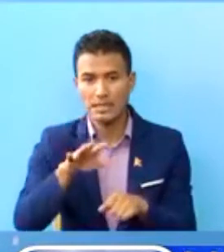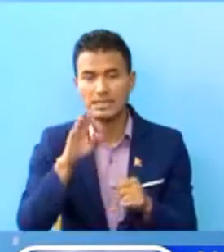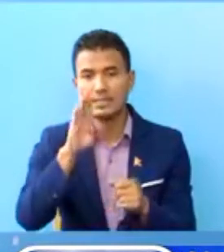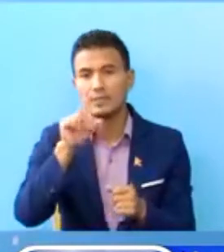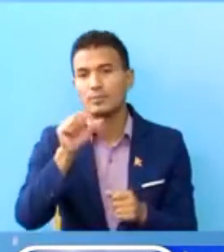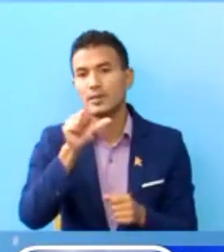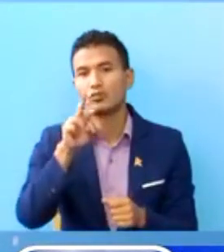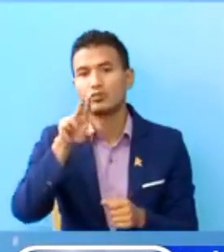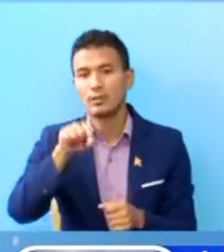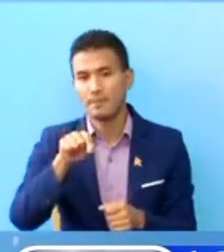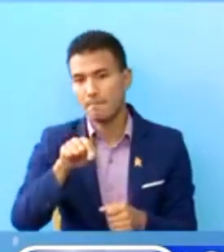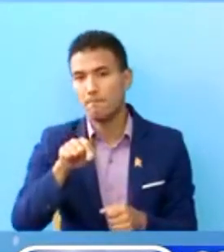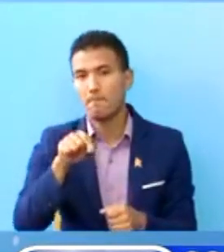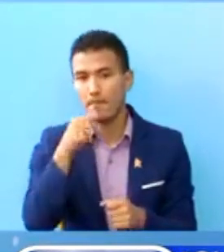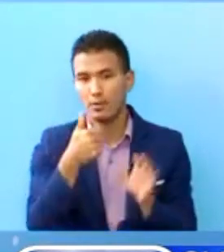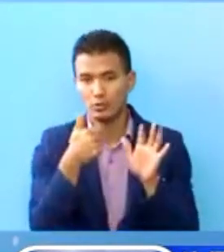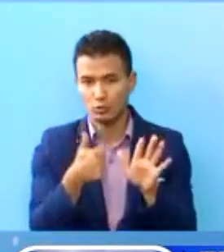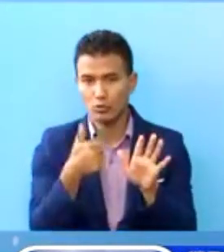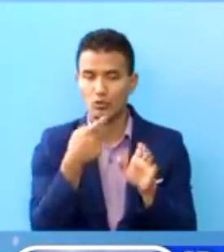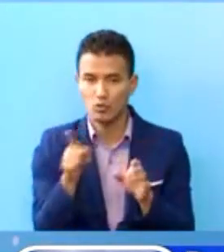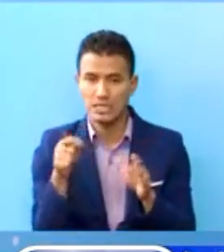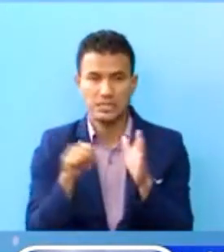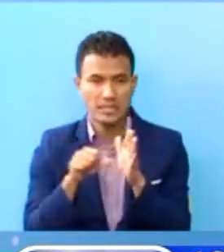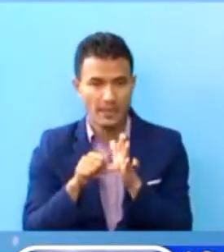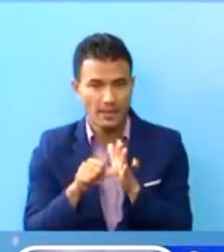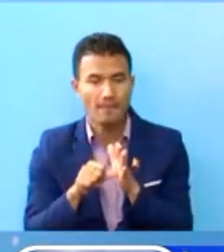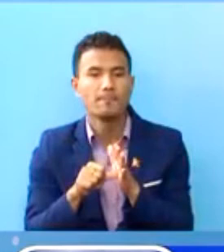बाजुरा। यी छवटा जिल्लामा